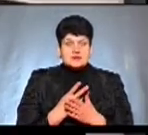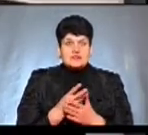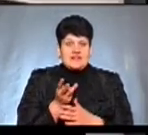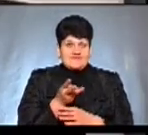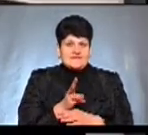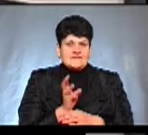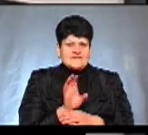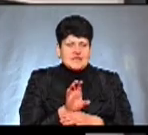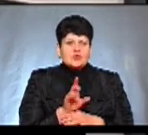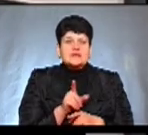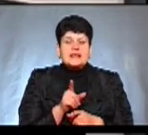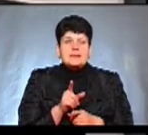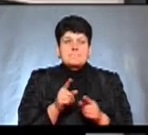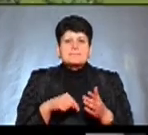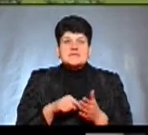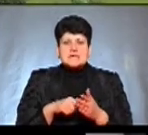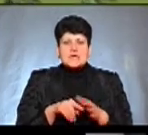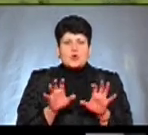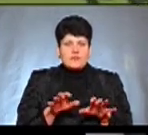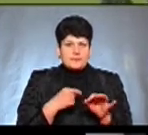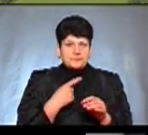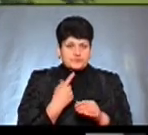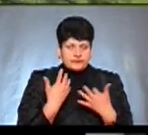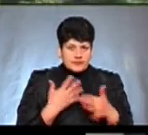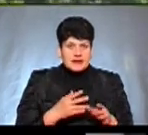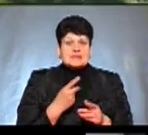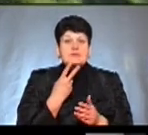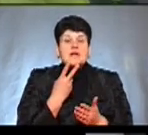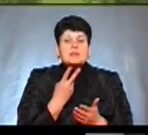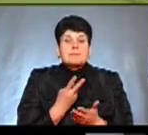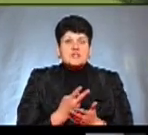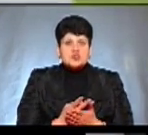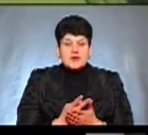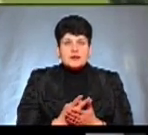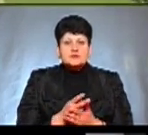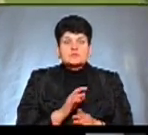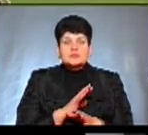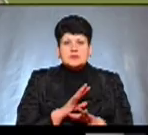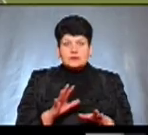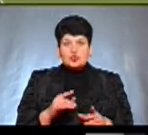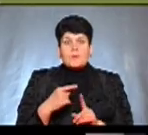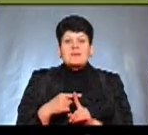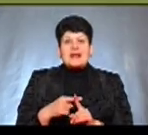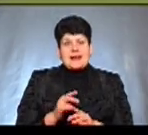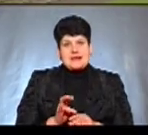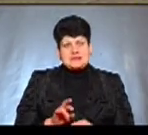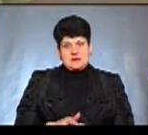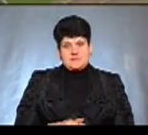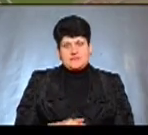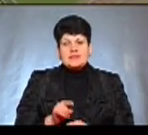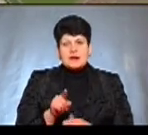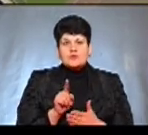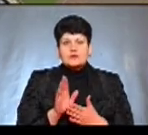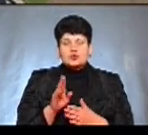там, де міський голова на комітеті Верховної Ради коментував, ця реконструкція передбачає уникнення самого перехрестя. Там повинна